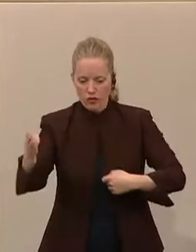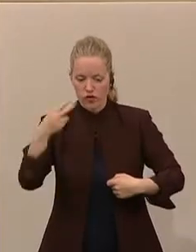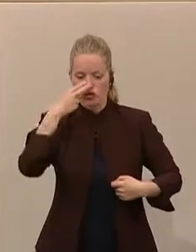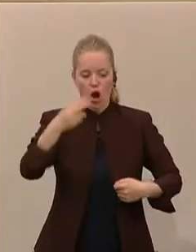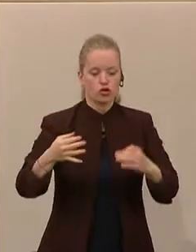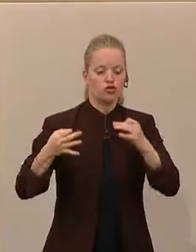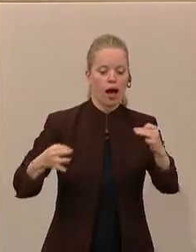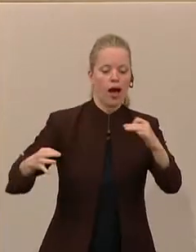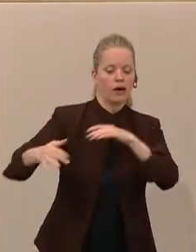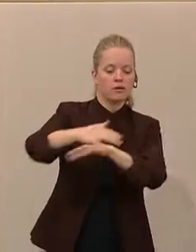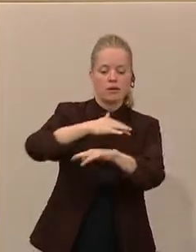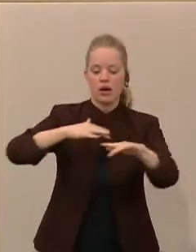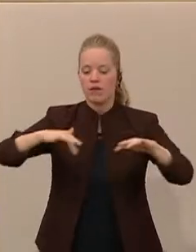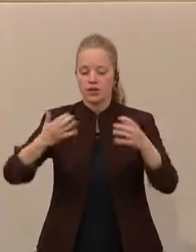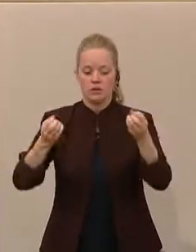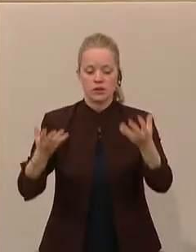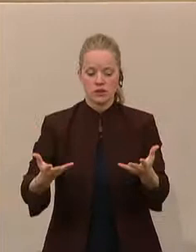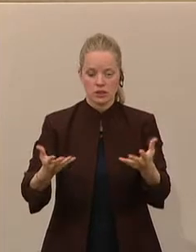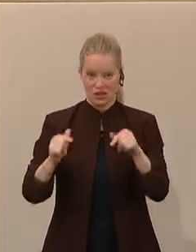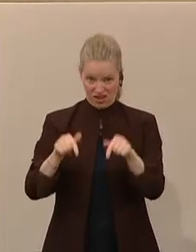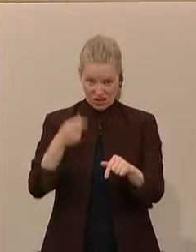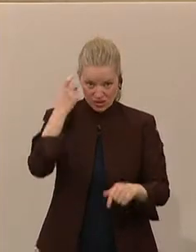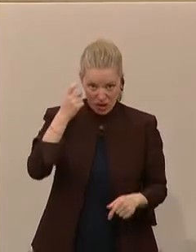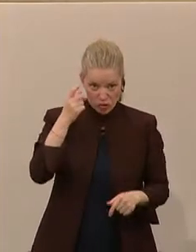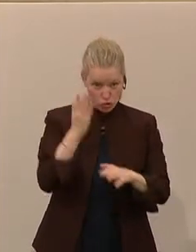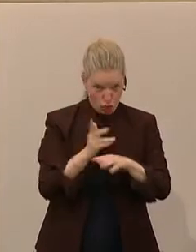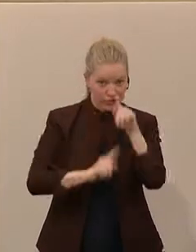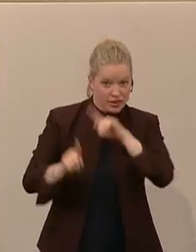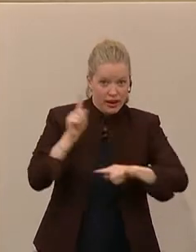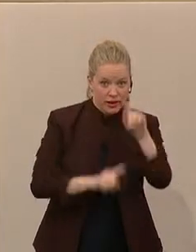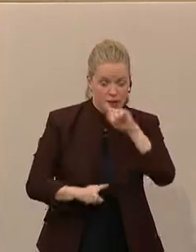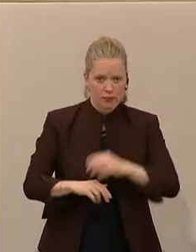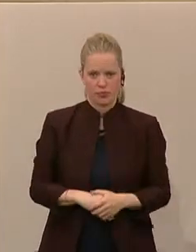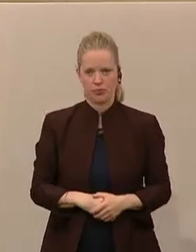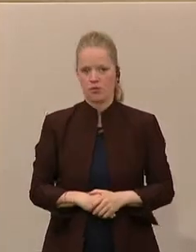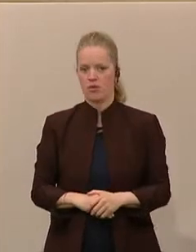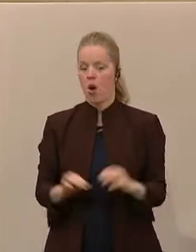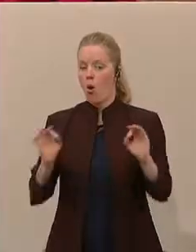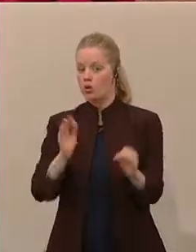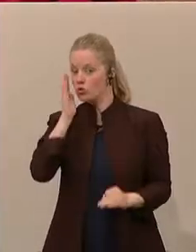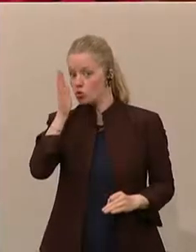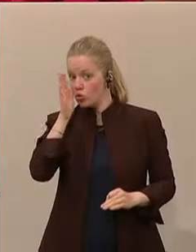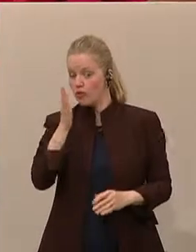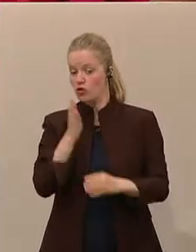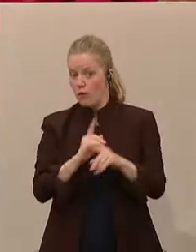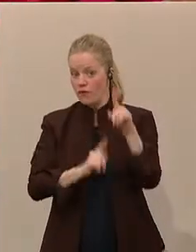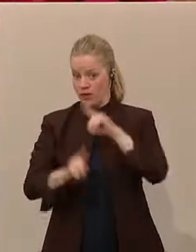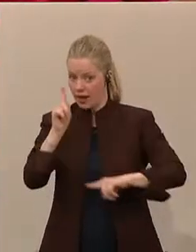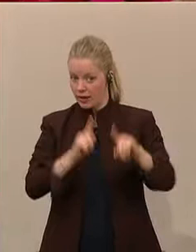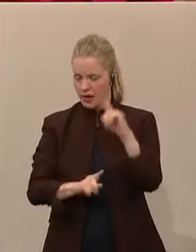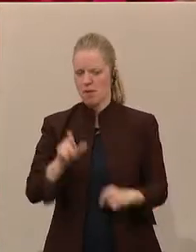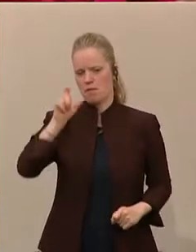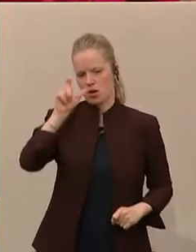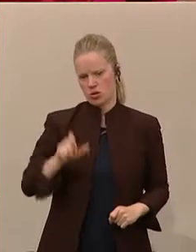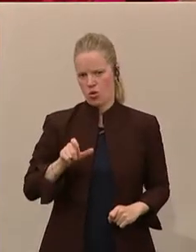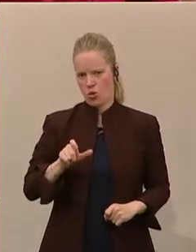das verdächtig? Ist es in Zukunft verdächtig, wenn eine Person, bevor sie frühmorgens zur Arbeit